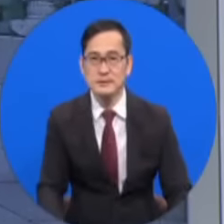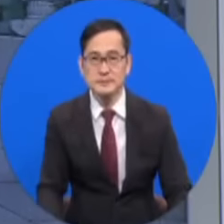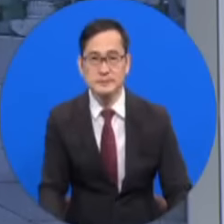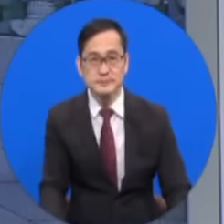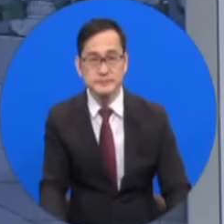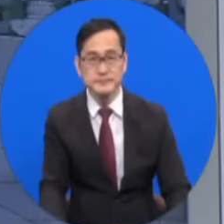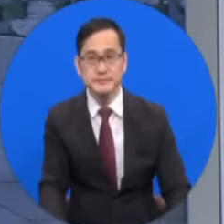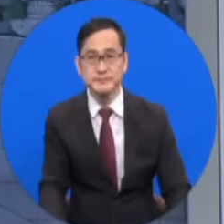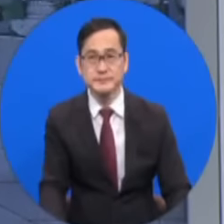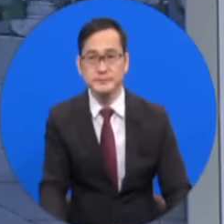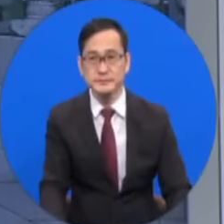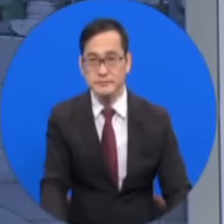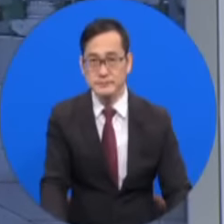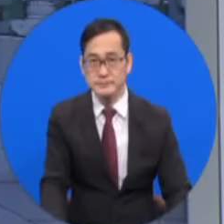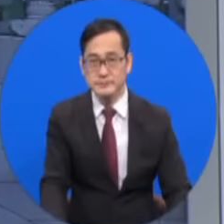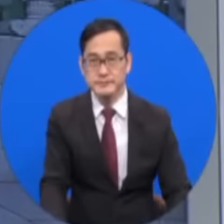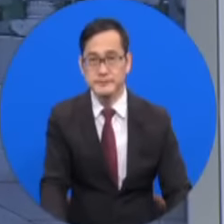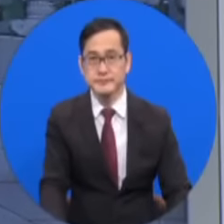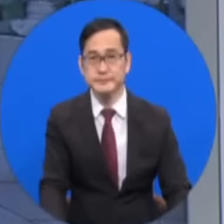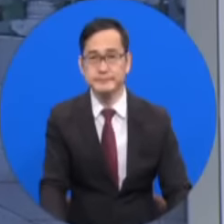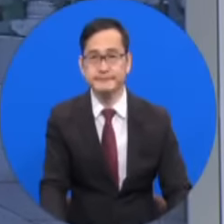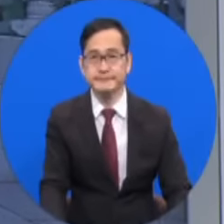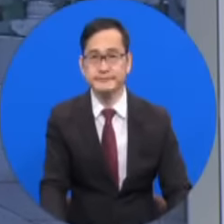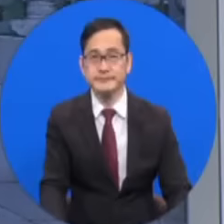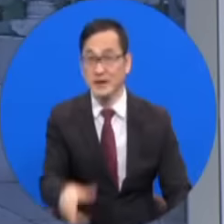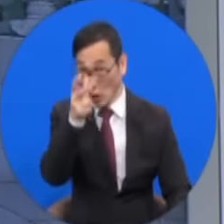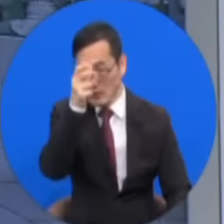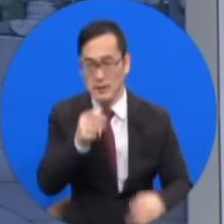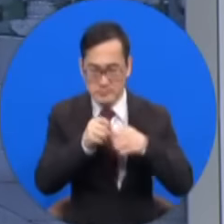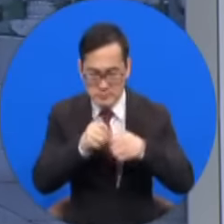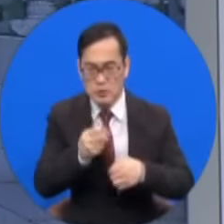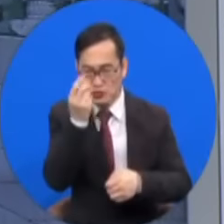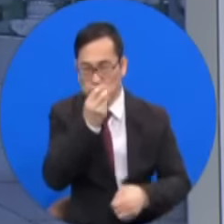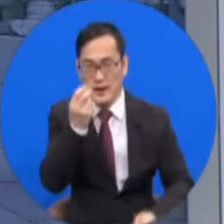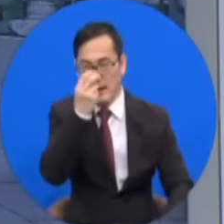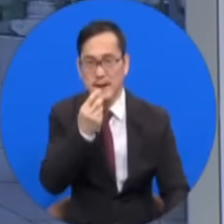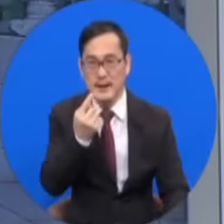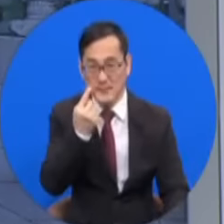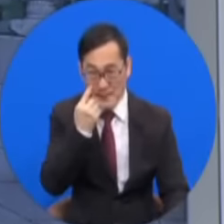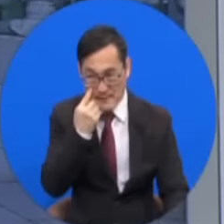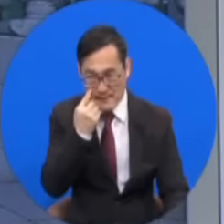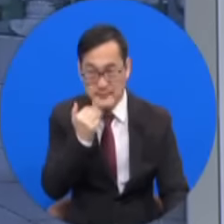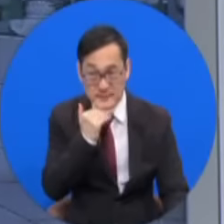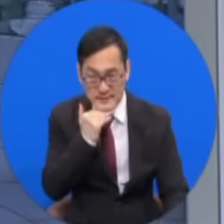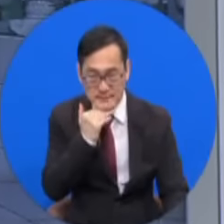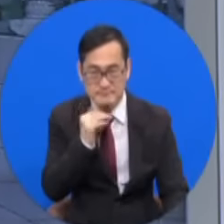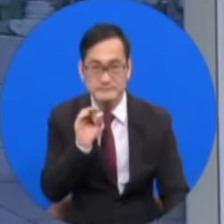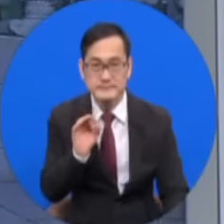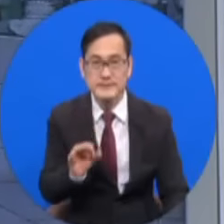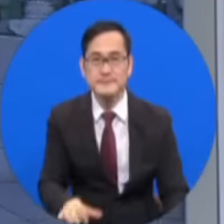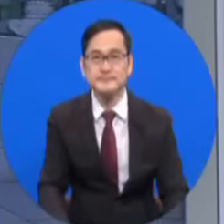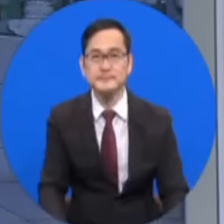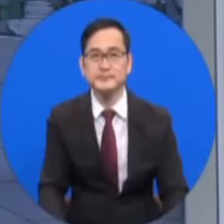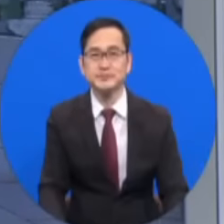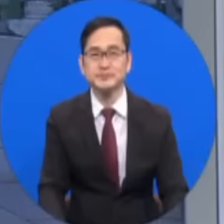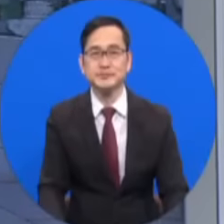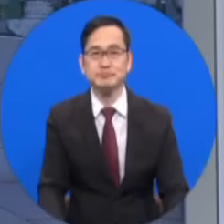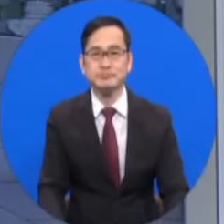말씀해주신 부분이 수사가 좀 진행되고 있으니 그 부분도 좀 명확하게 가려내야 될 것 같군요 일단